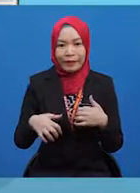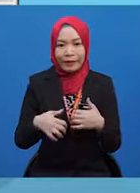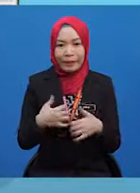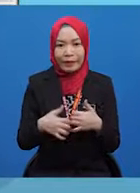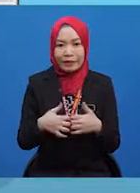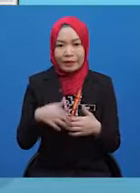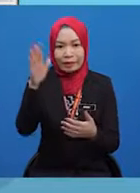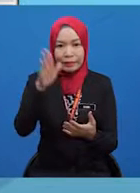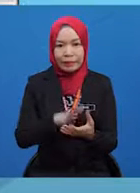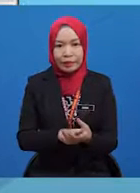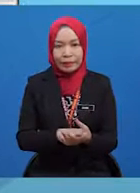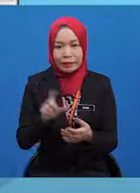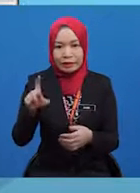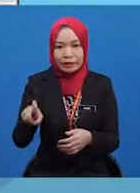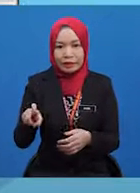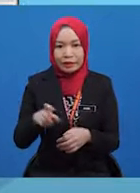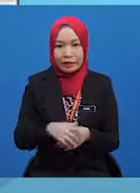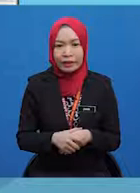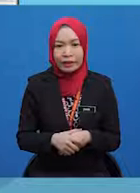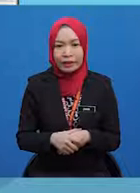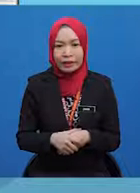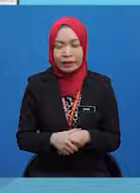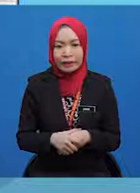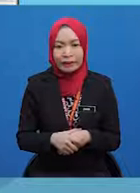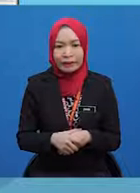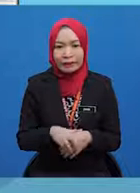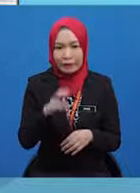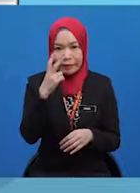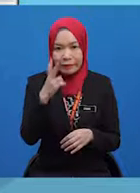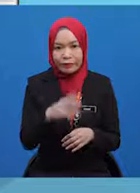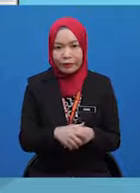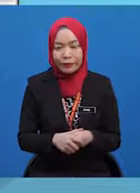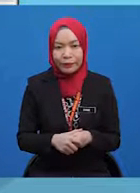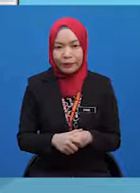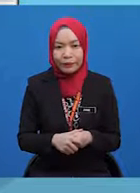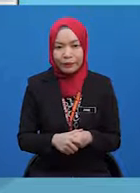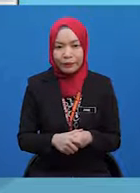Klik Preview untuk melihat hasil lakaran yang hendak diimbas.